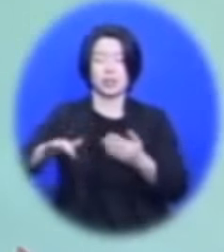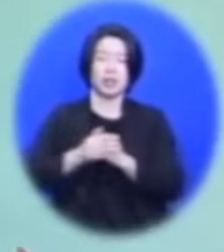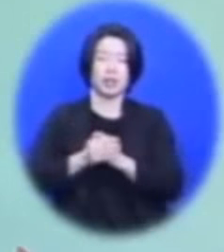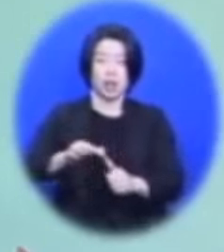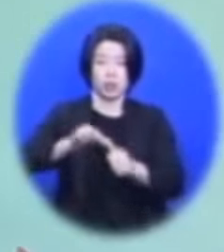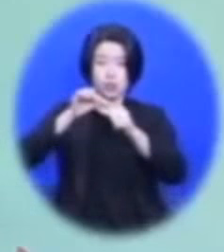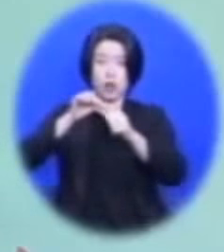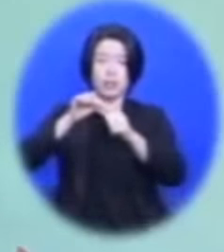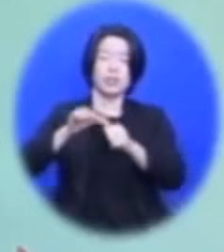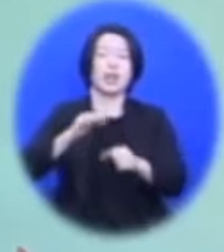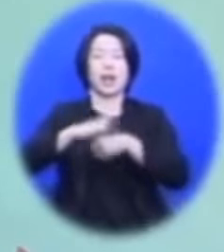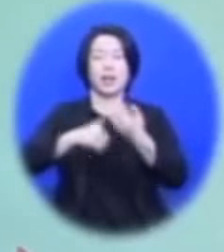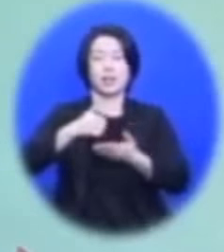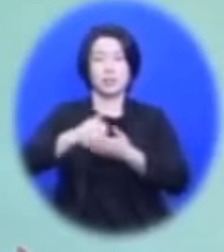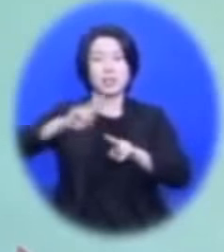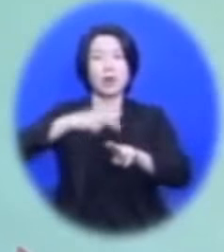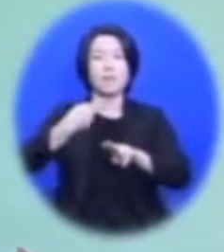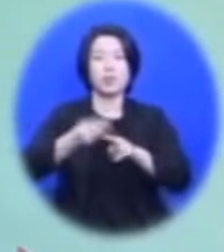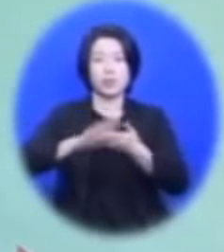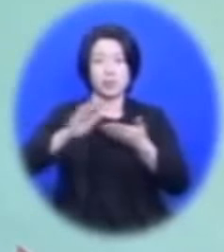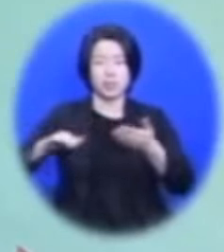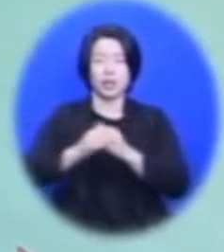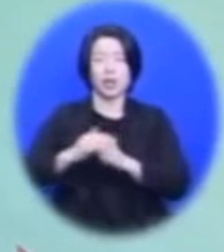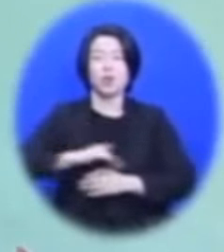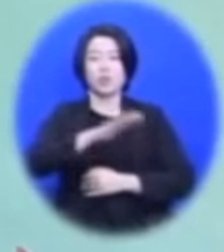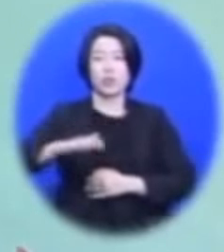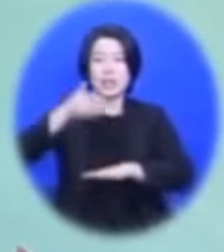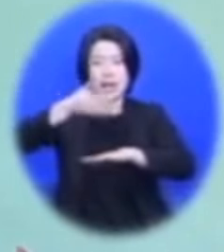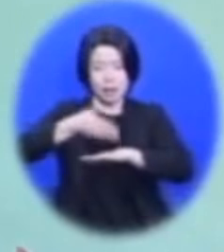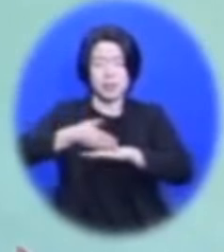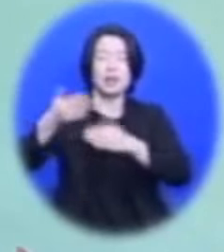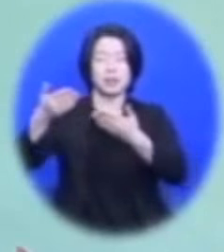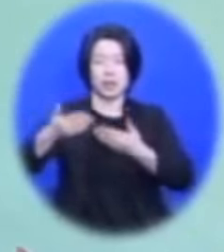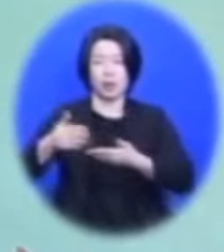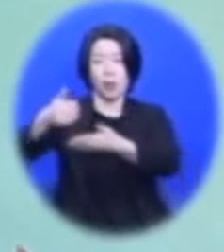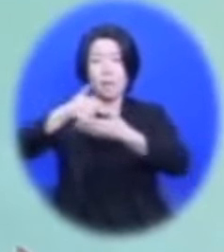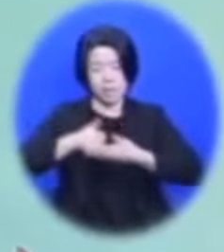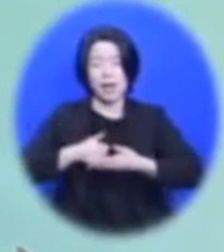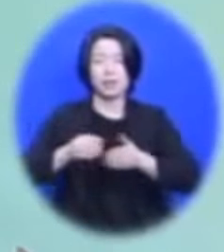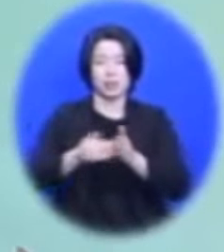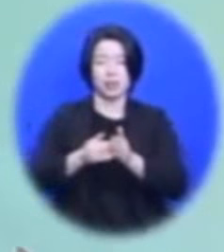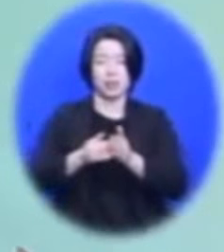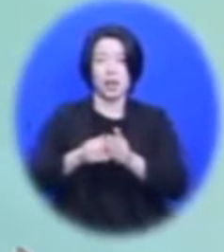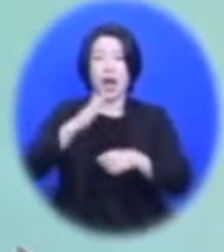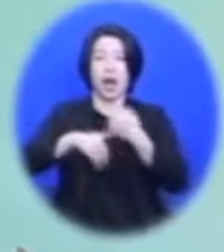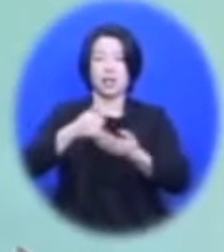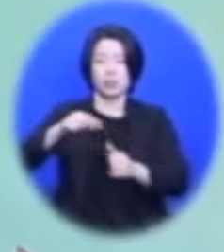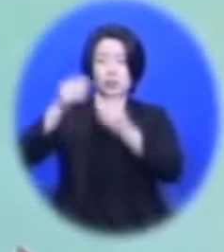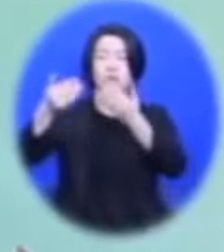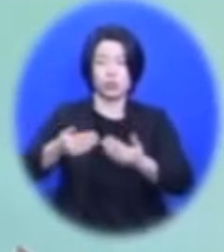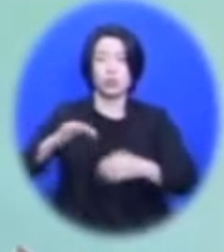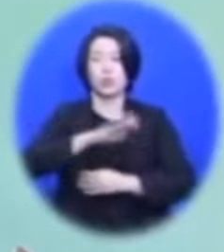구원, 하나님의 선물입니다. 우리는 감사합니다. 그리고 받은 거예요. 하나님이 구원을 주시고 우리는 받은